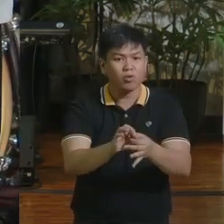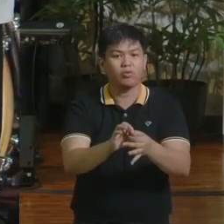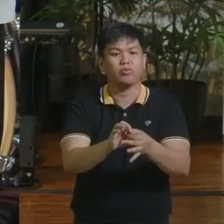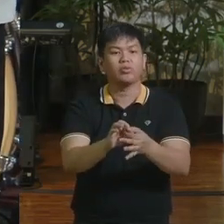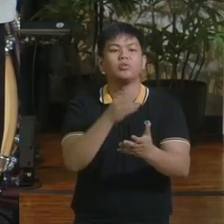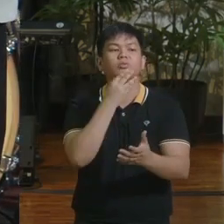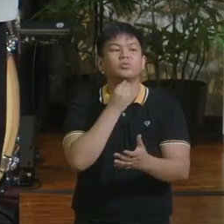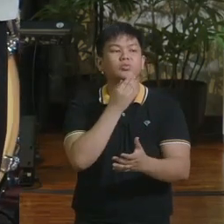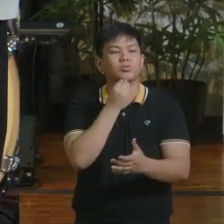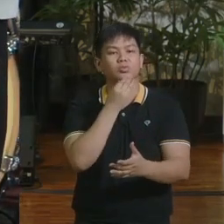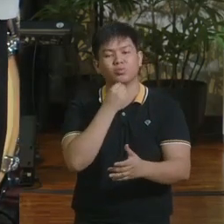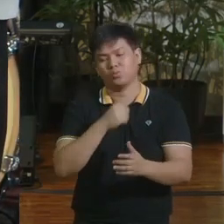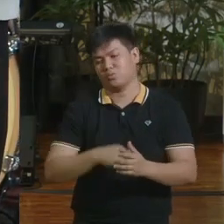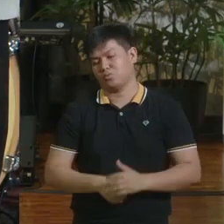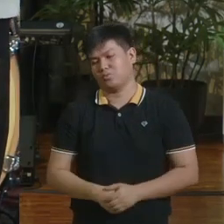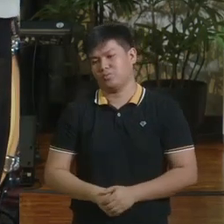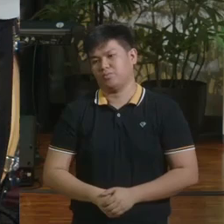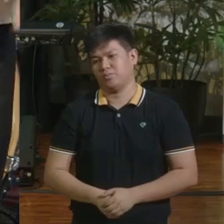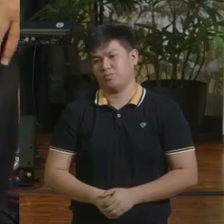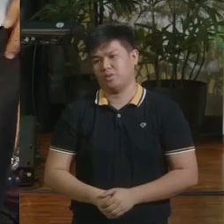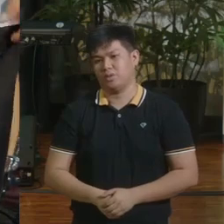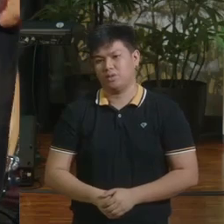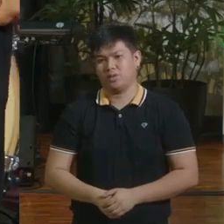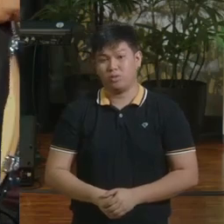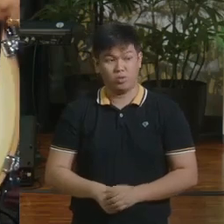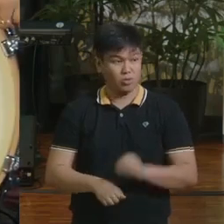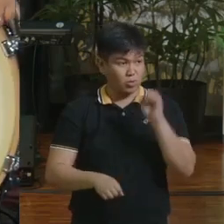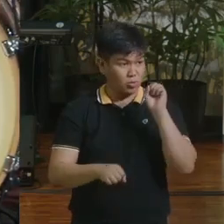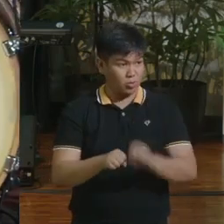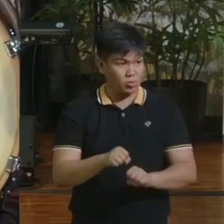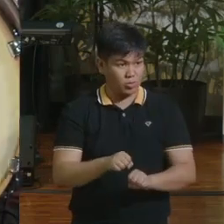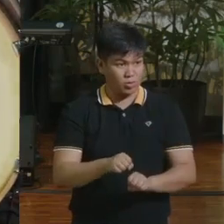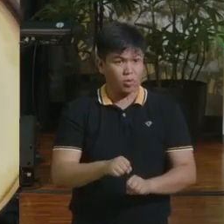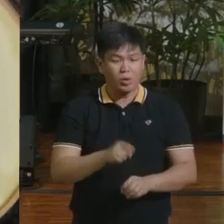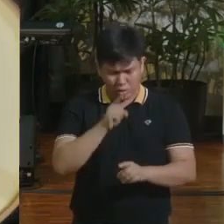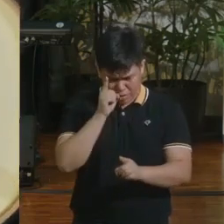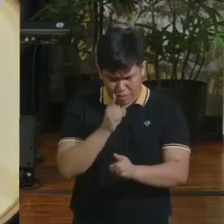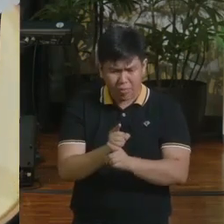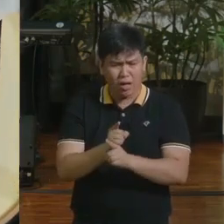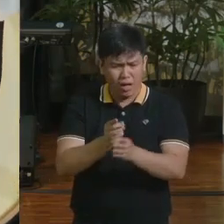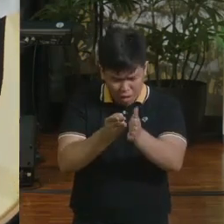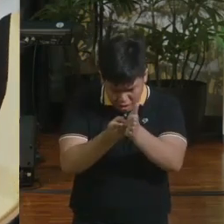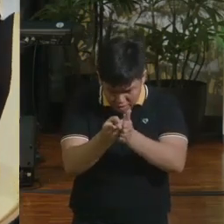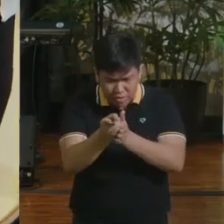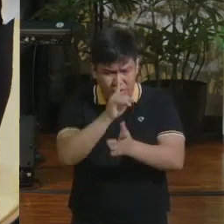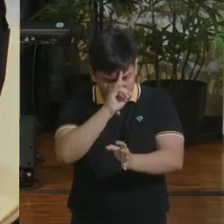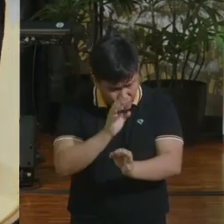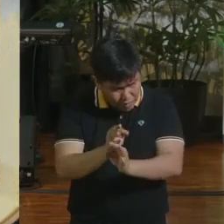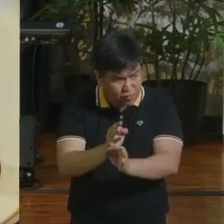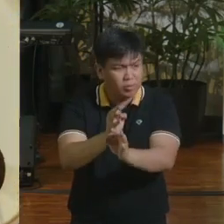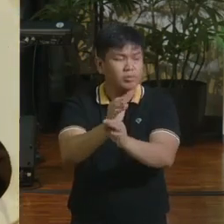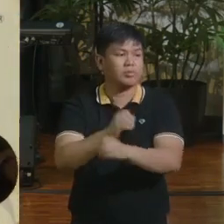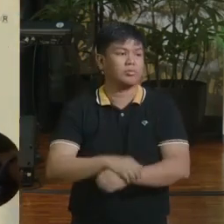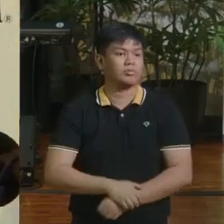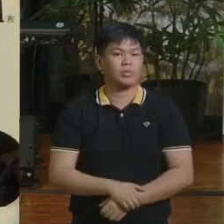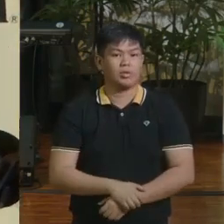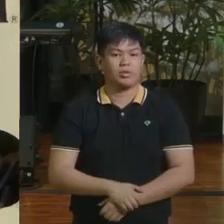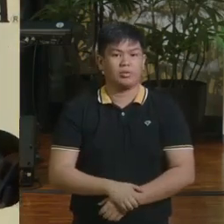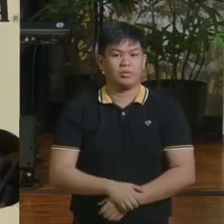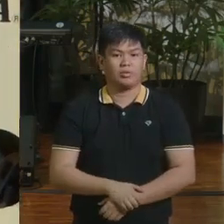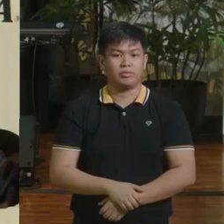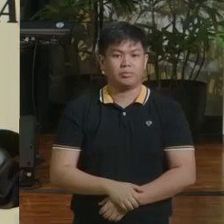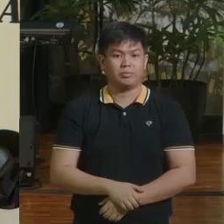relihiyon. So mabait siya. Matuwid siya. In fact, sinabi niya sa